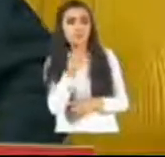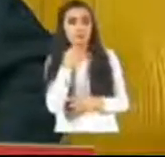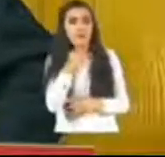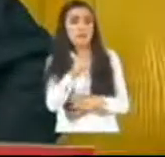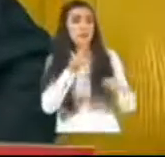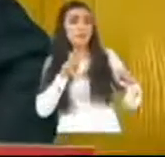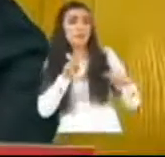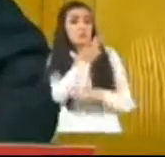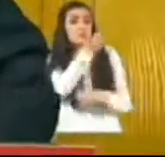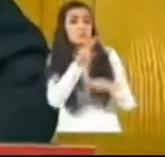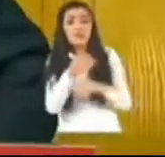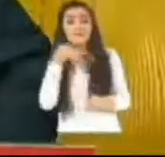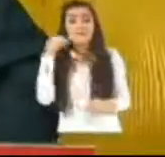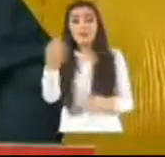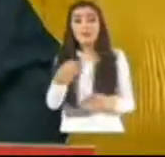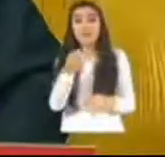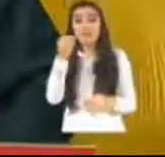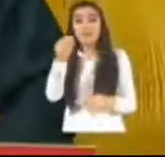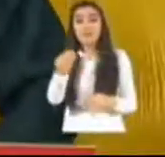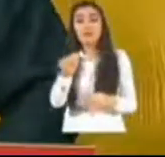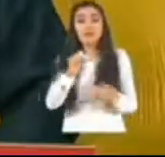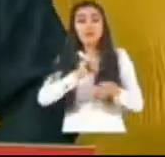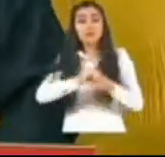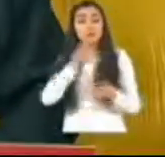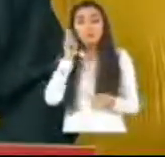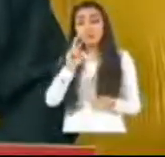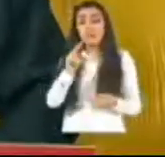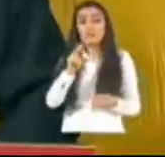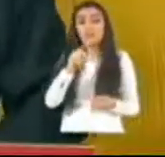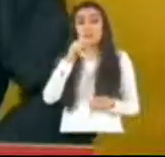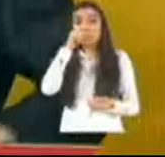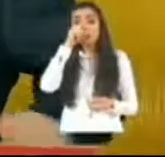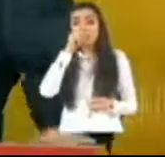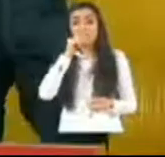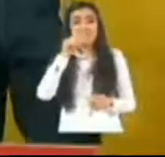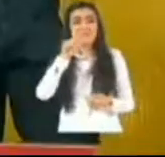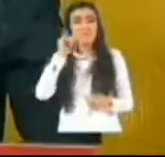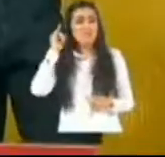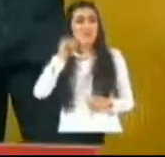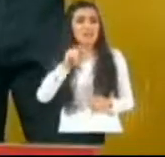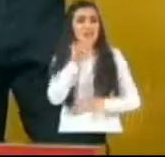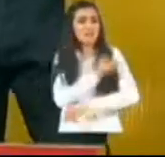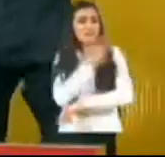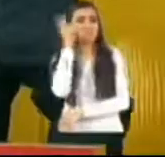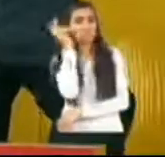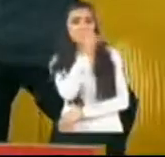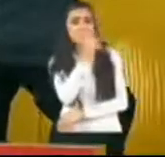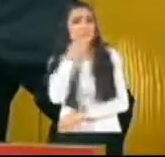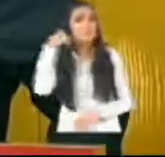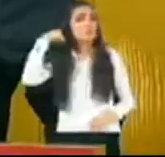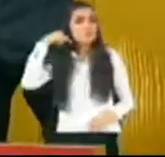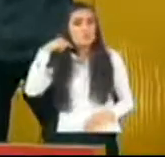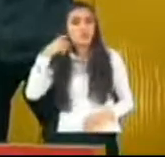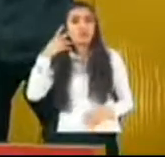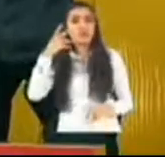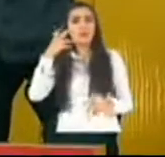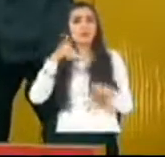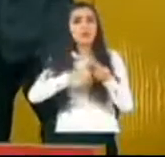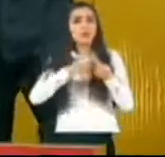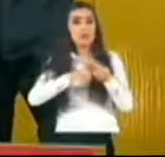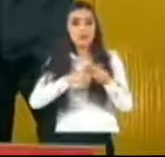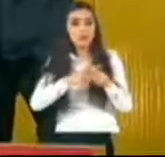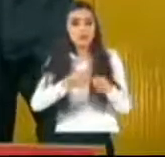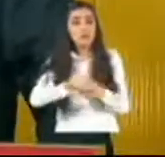Bu füzeleri veren dost görünümlü hangi muassım ve melanet ülkedir? Suriye